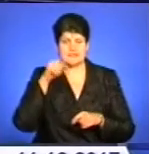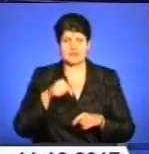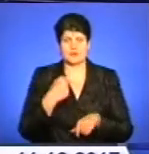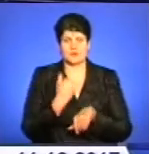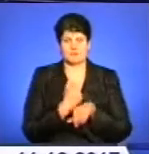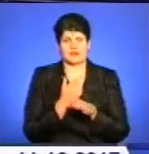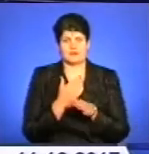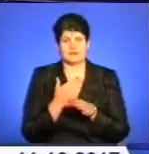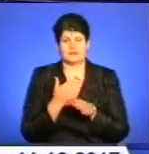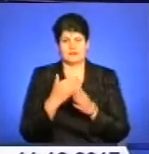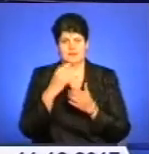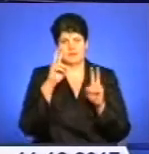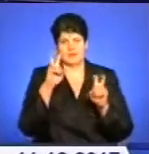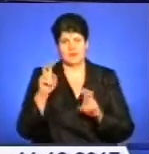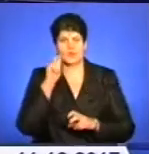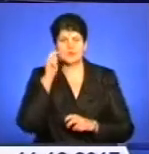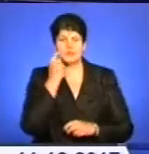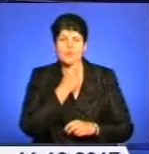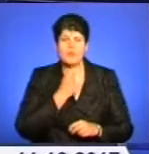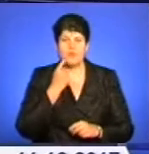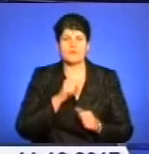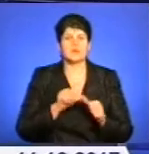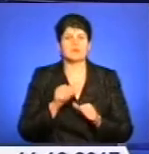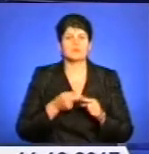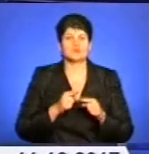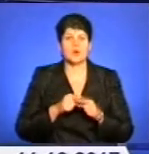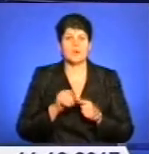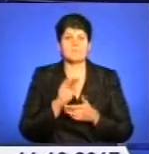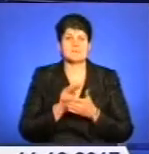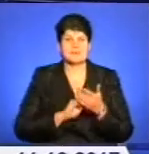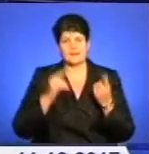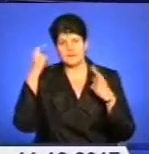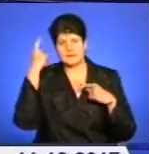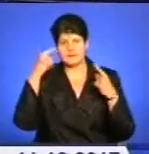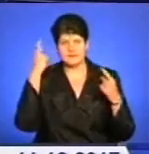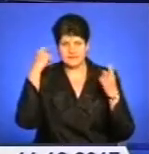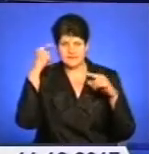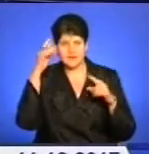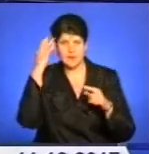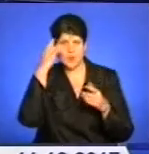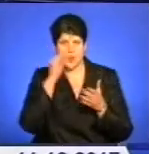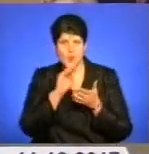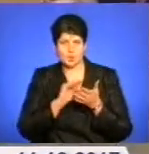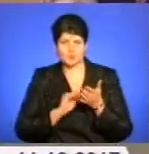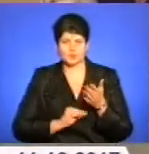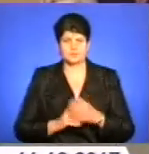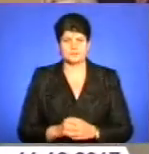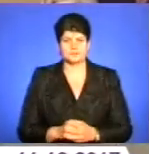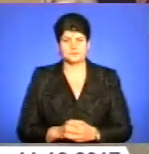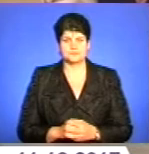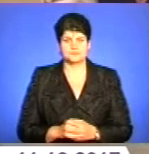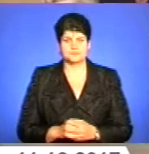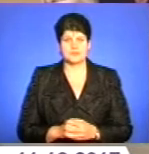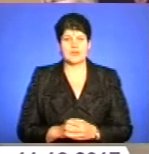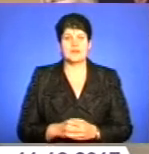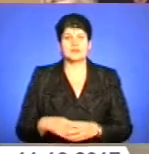основних розділів української мови. Окрім цього, конкурсанти писали твір «Роздум». Подробиці у сюжеті. На